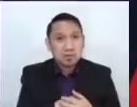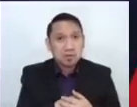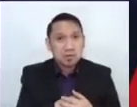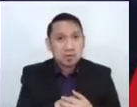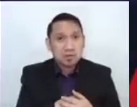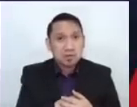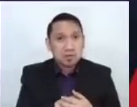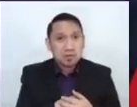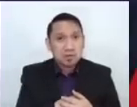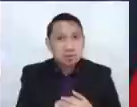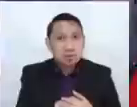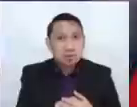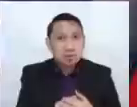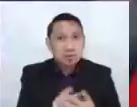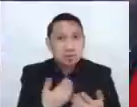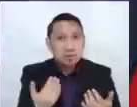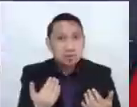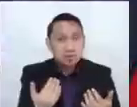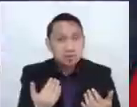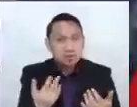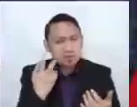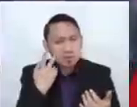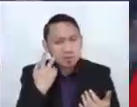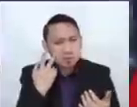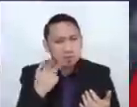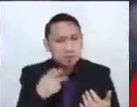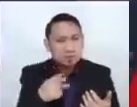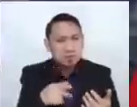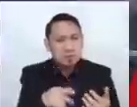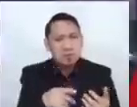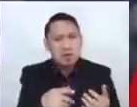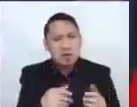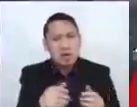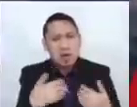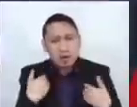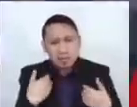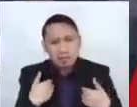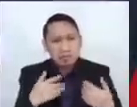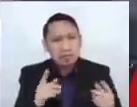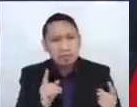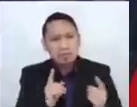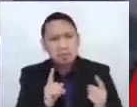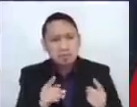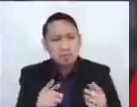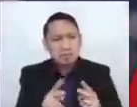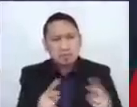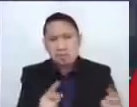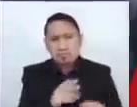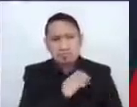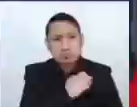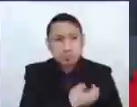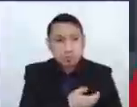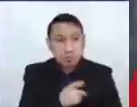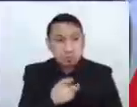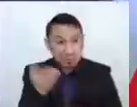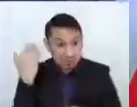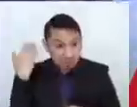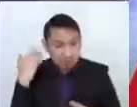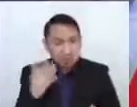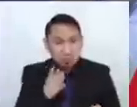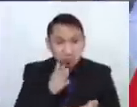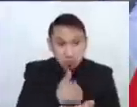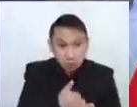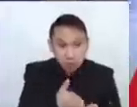mapaparay ka sa higpit ng alamano niya eh. At saka dati, pag pumakyat kami doon sa opisina niya, yan sa dating Urban